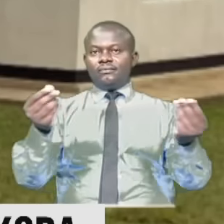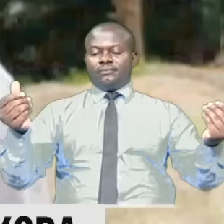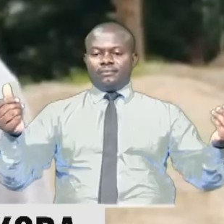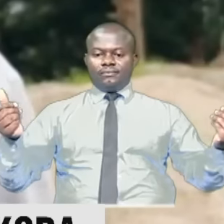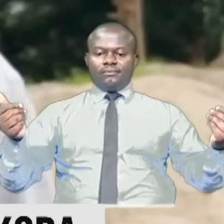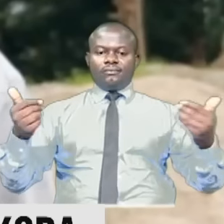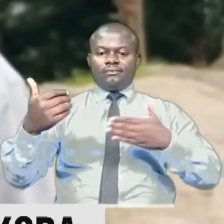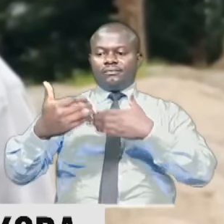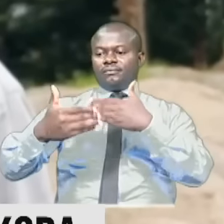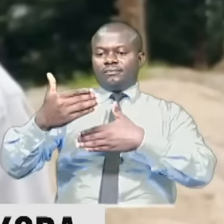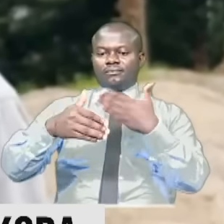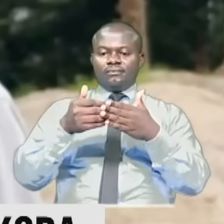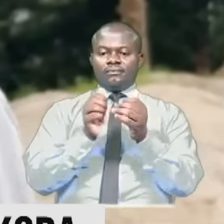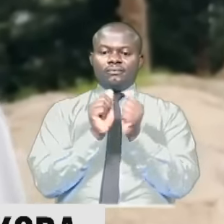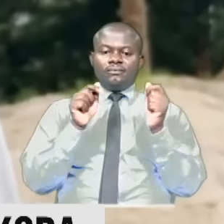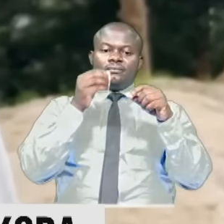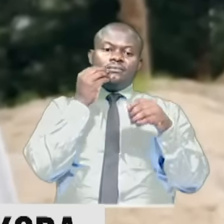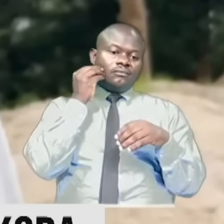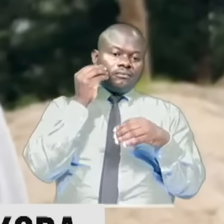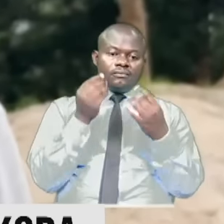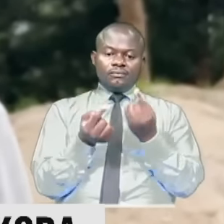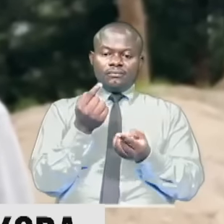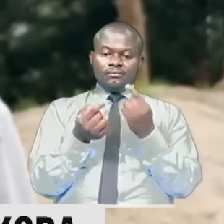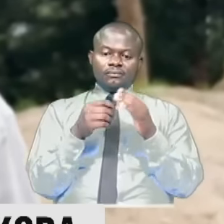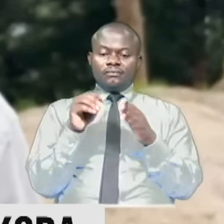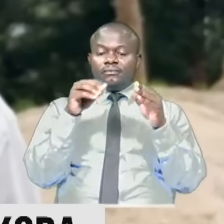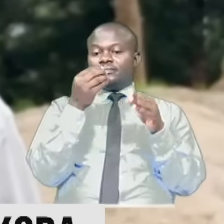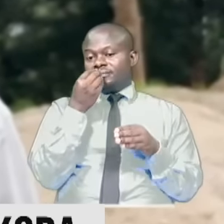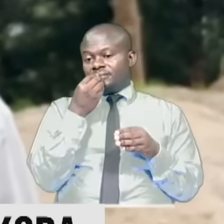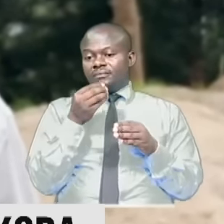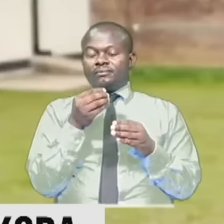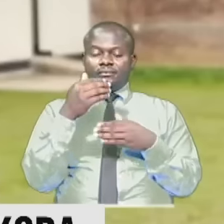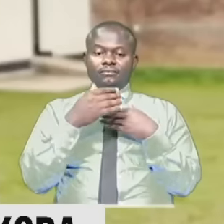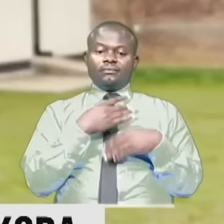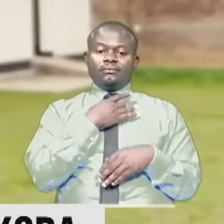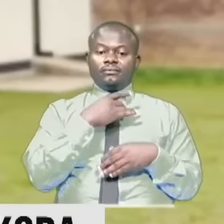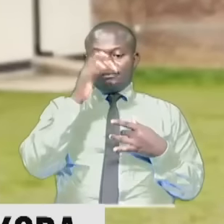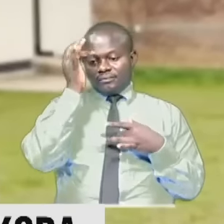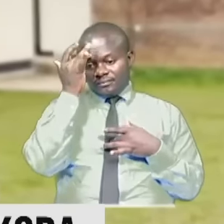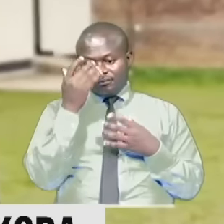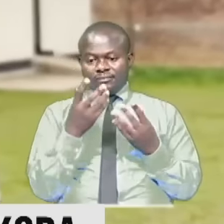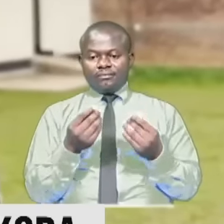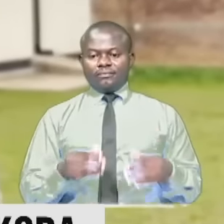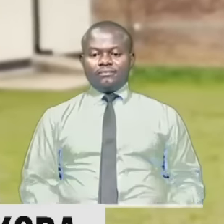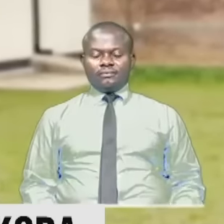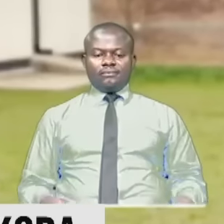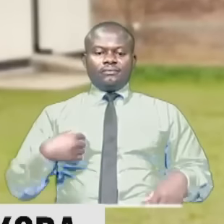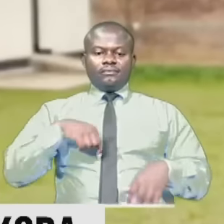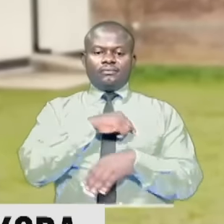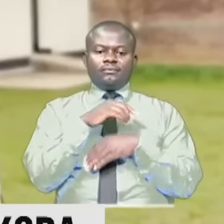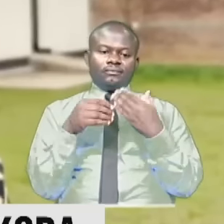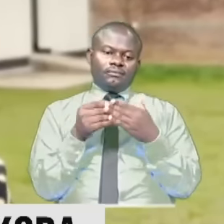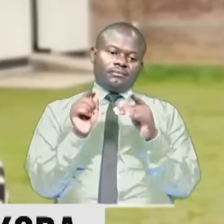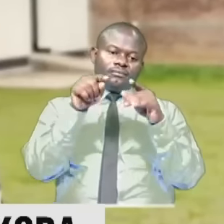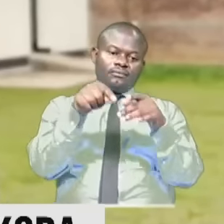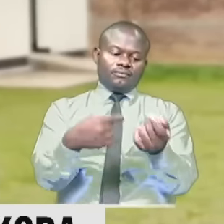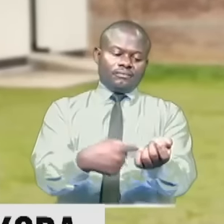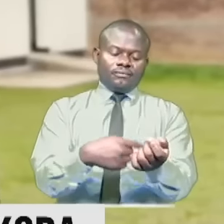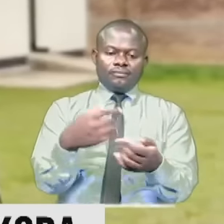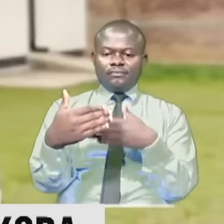Ni hafi ubu naje mu rugo ngateka nkazana ibiryo nkasura umurwayi biroroshye. Icyo nabakangurira ni ukwitabira kuza